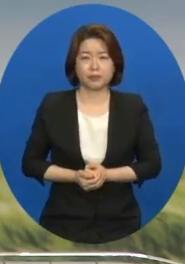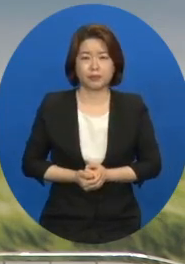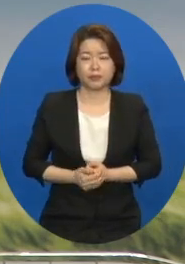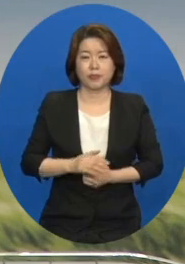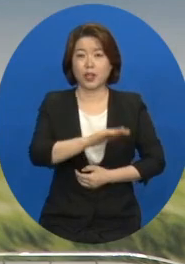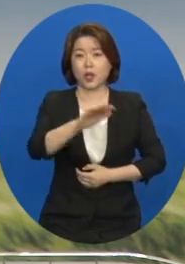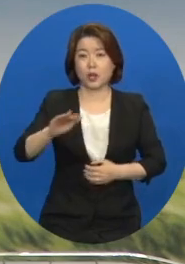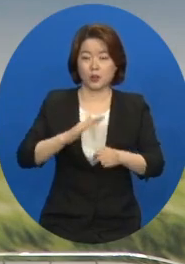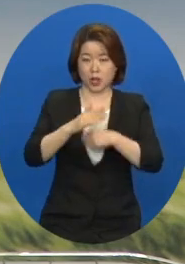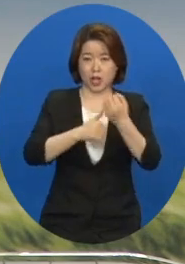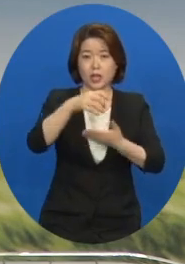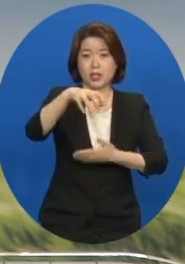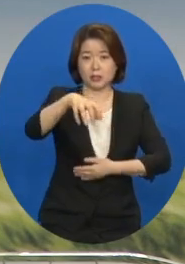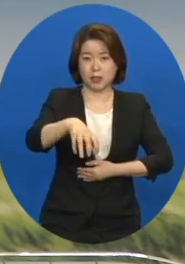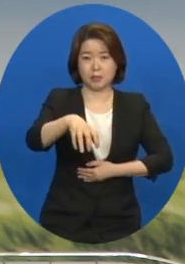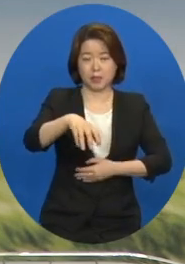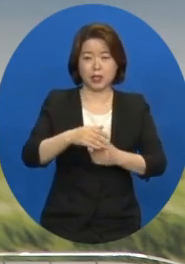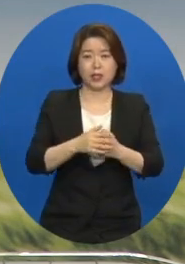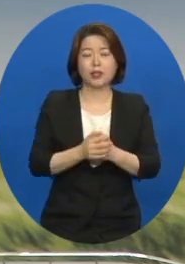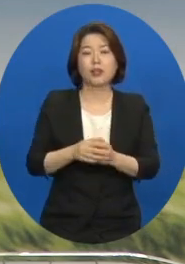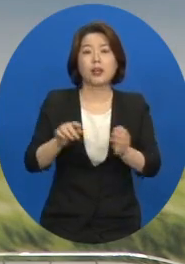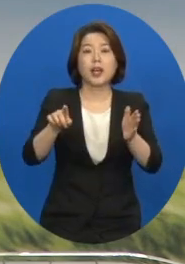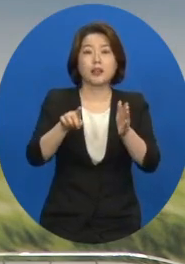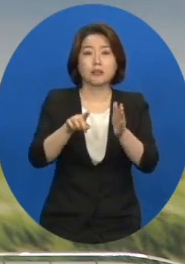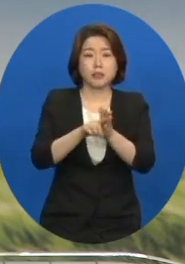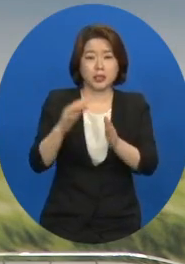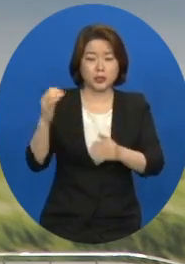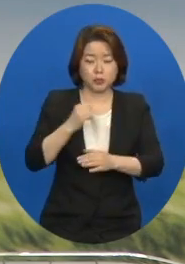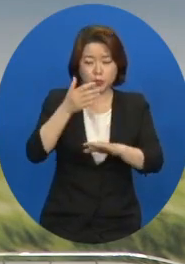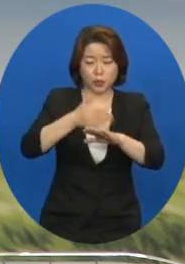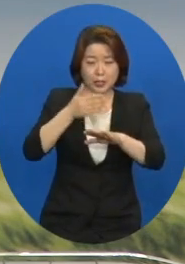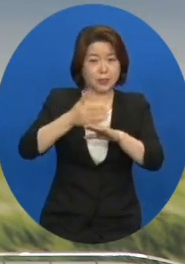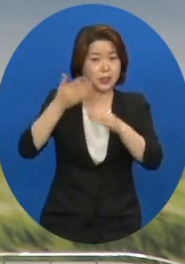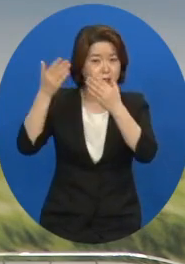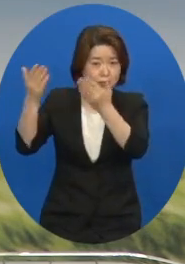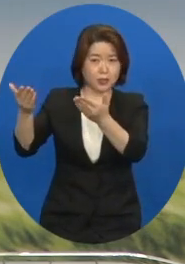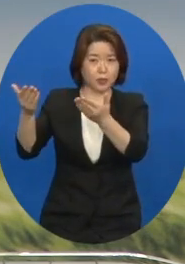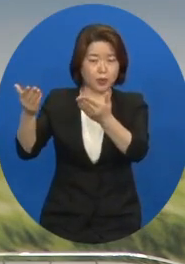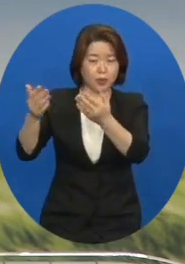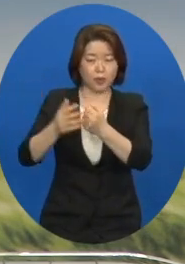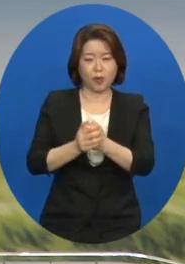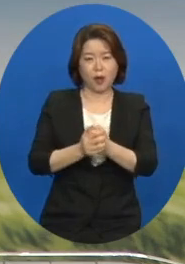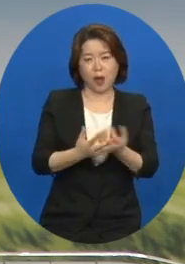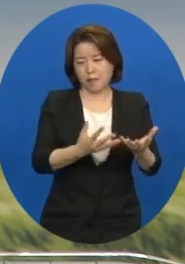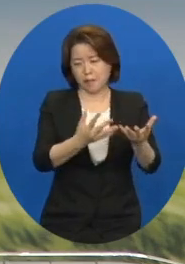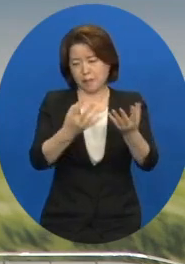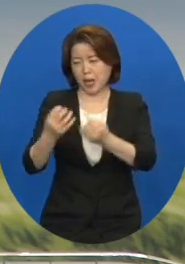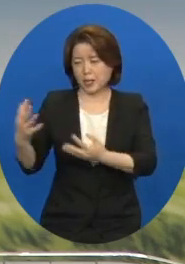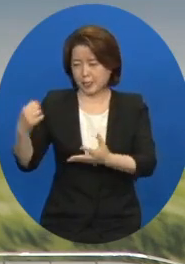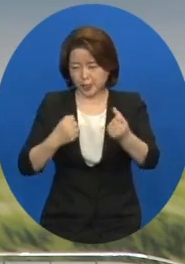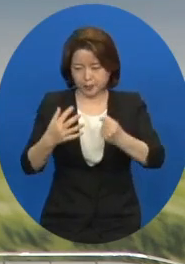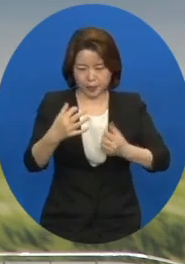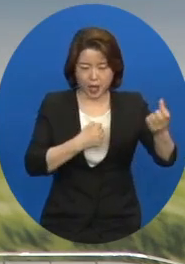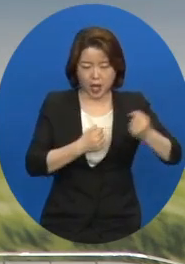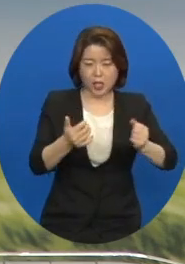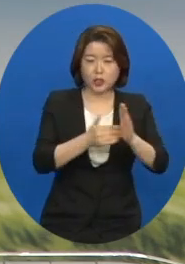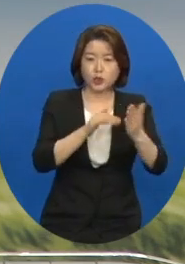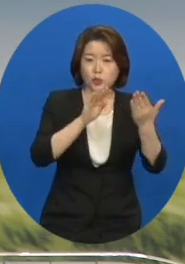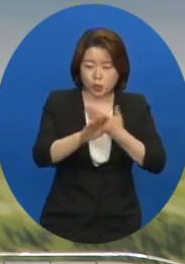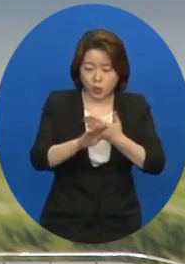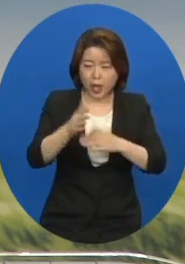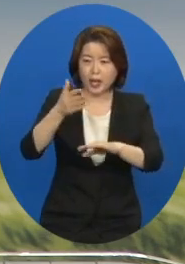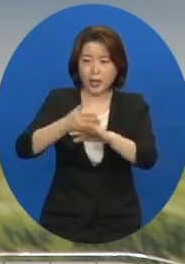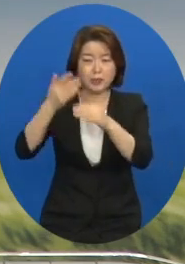우리가 하나님 앞에 믿음으로 감사하면 많은 것을 얻고 난 다음에 감사하는